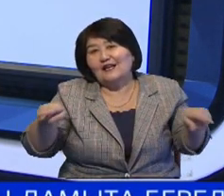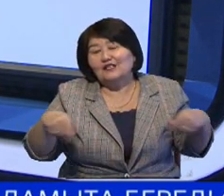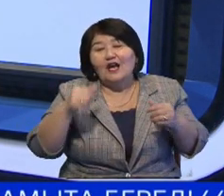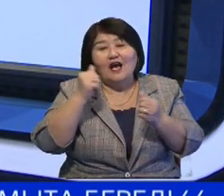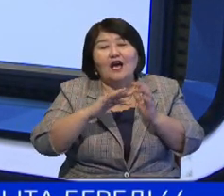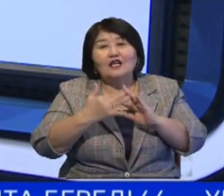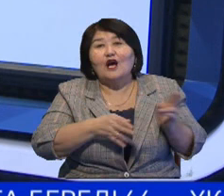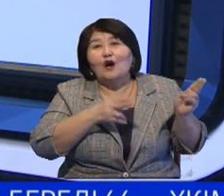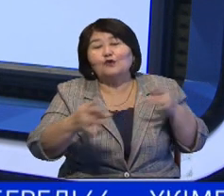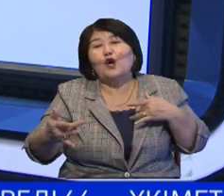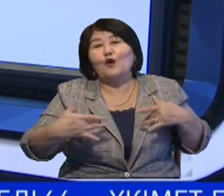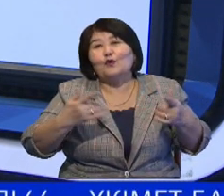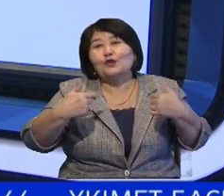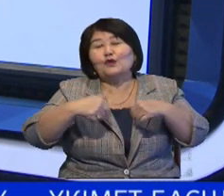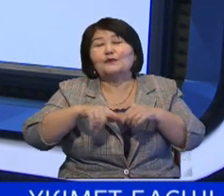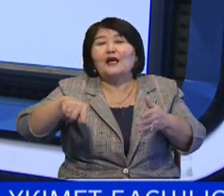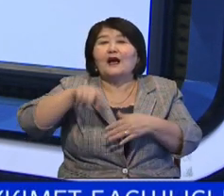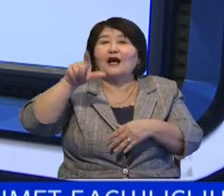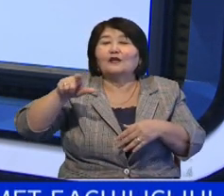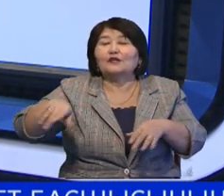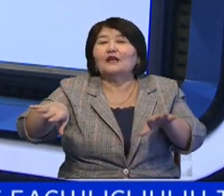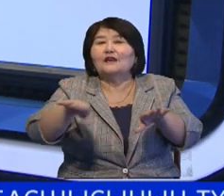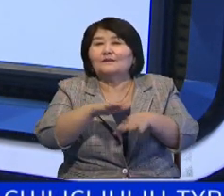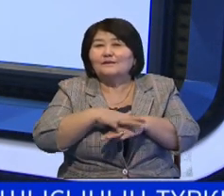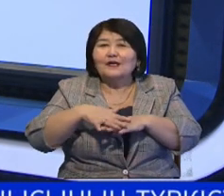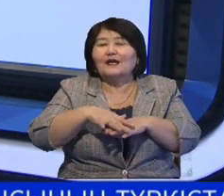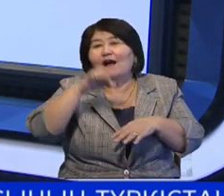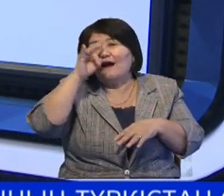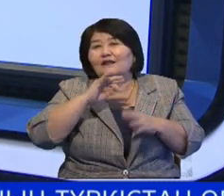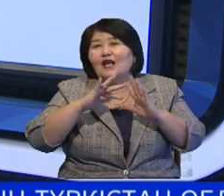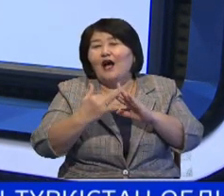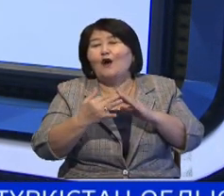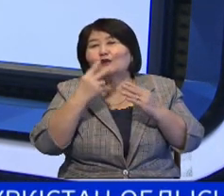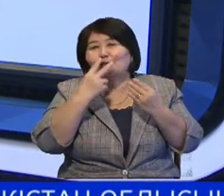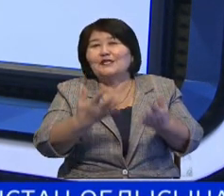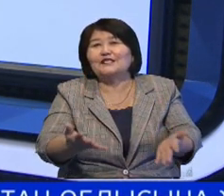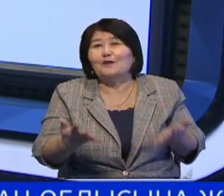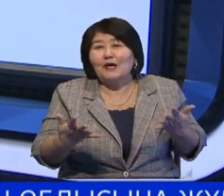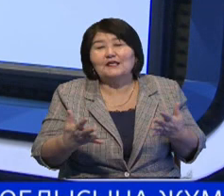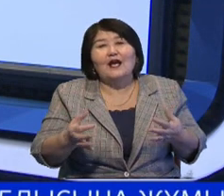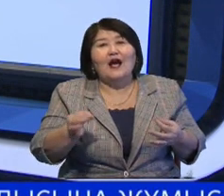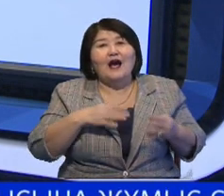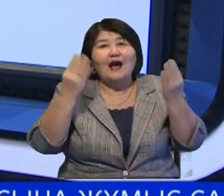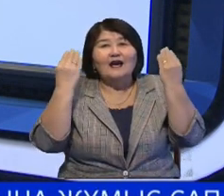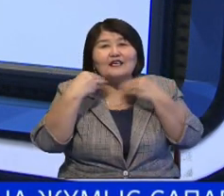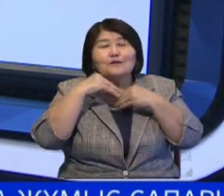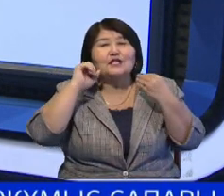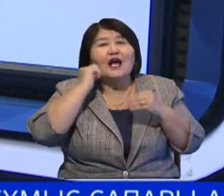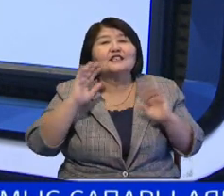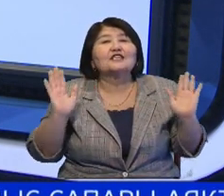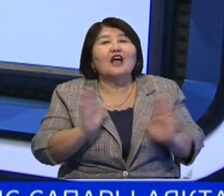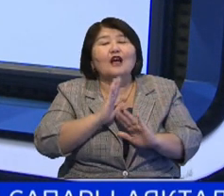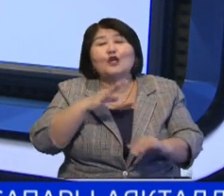Әр ауылдан келген өнер ұжымы қала тұрғындарына қаймағы бұзылмаған қазақ ауылының бейнесін паш етті. Ақ кимешек киген әжелер ән